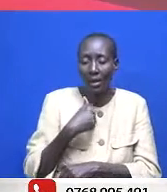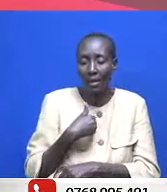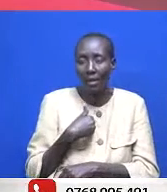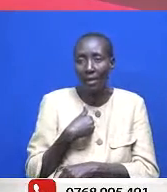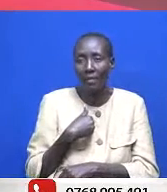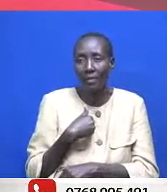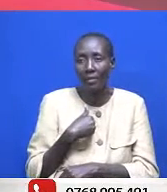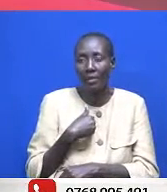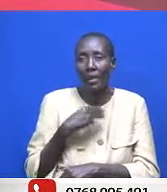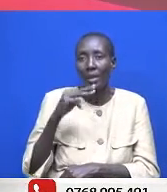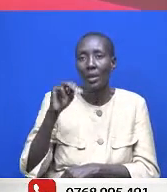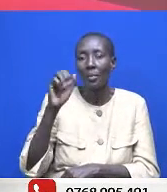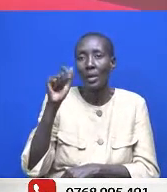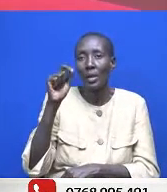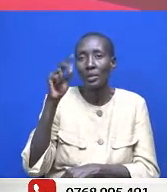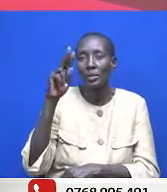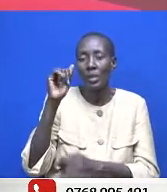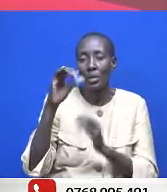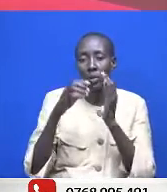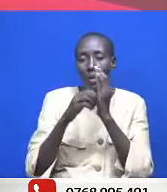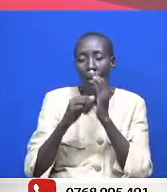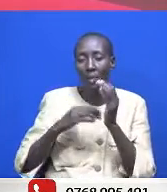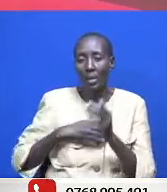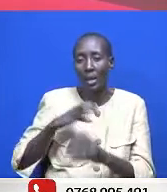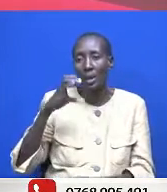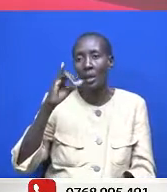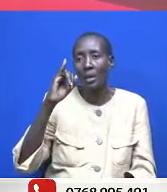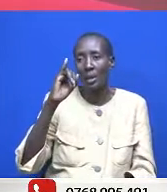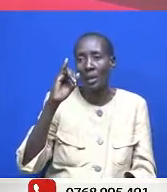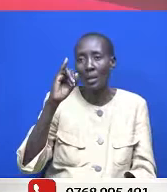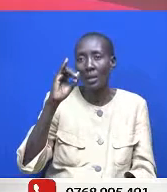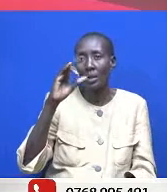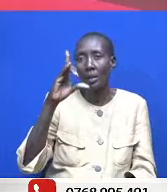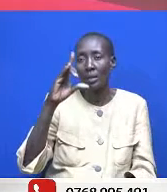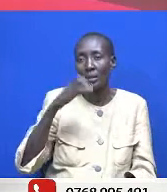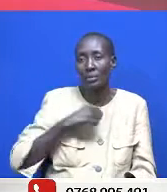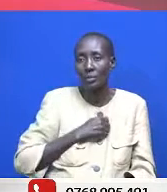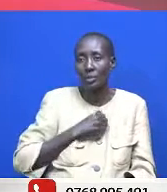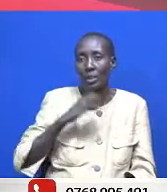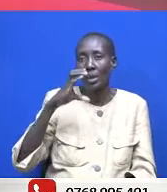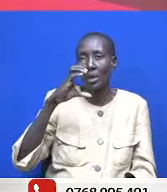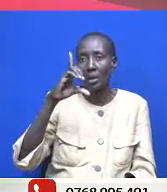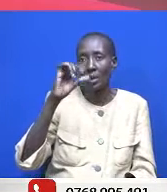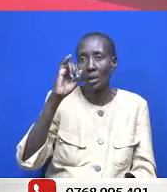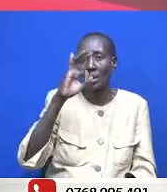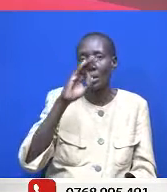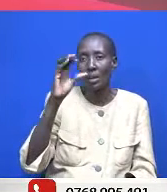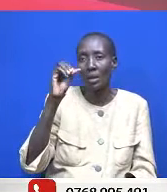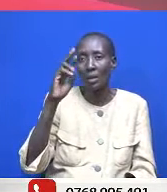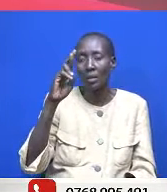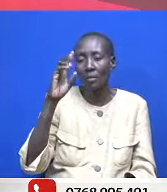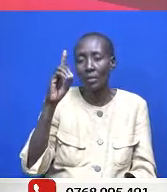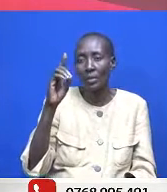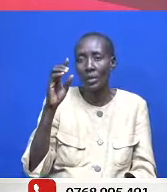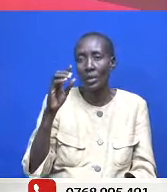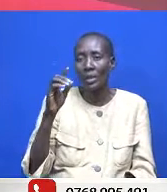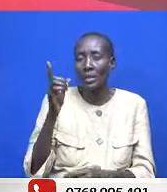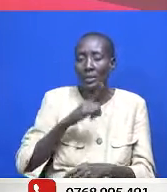matukio nyanjani. Mimi nafahamika kama Clifford Ndubi na nitakuwa na pata tu kopo la maji. Nikirejea nitakuwa